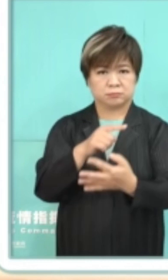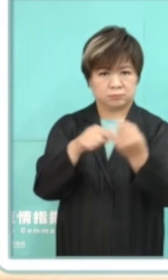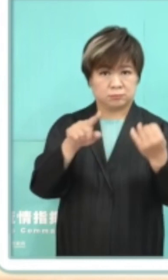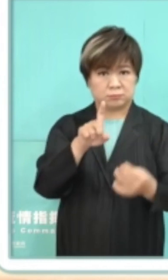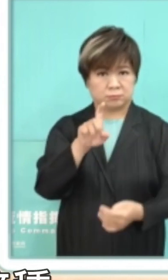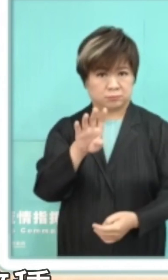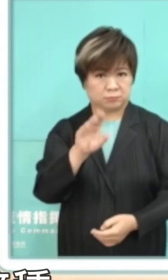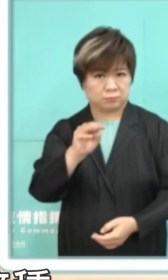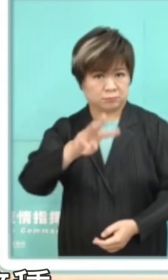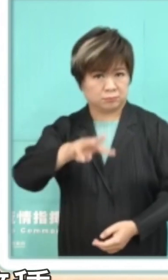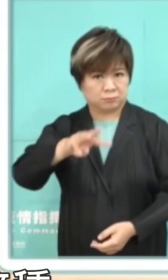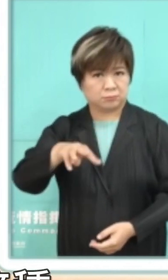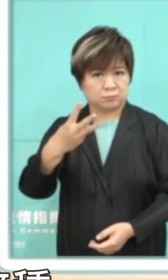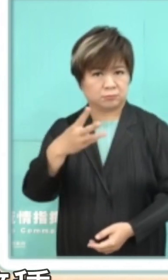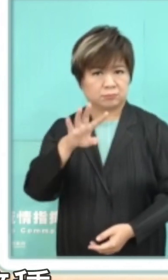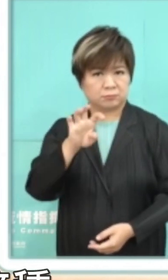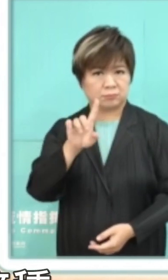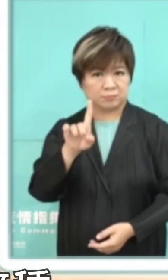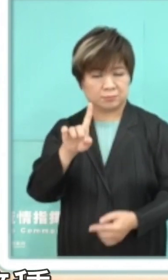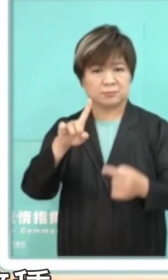完成了